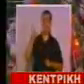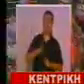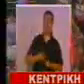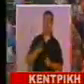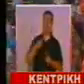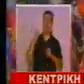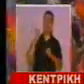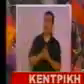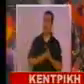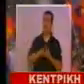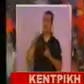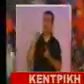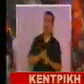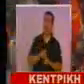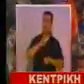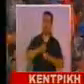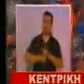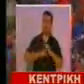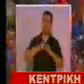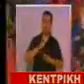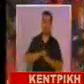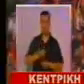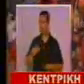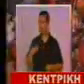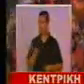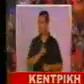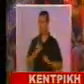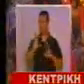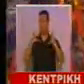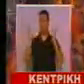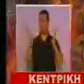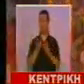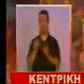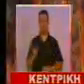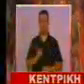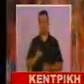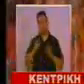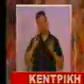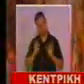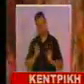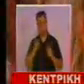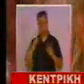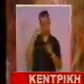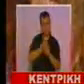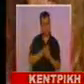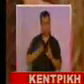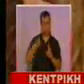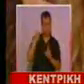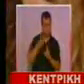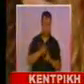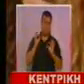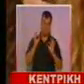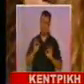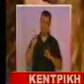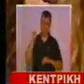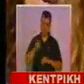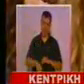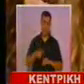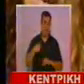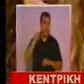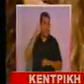αγώνες, αγώνες, αγώνες. Εννοούμε βεβαίως το έδαφος των αγώνων και με λείπασμα τους αγώνες, κάτι πολύ